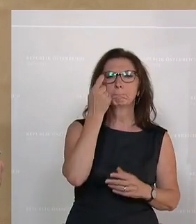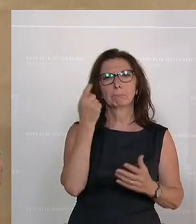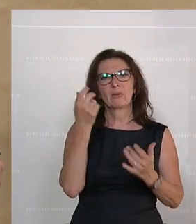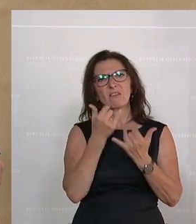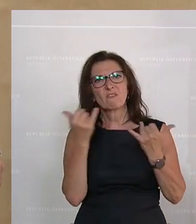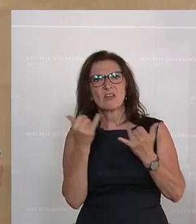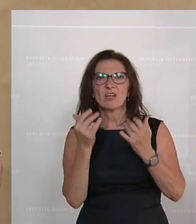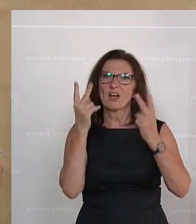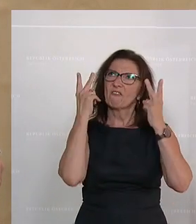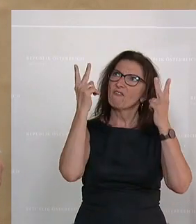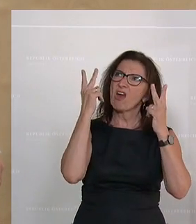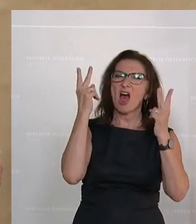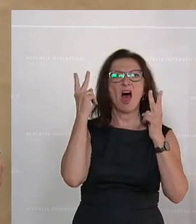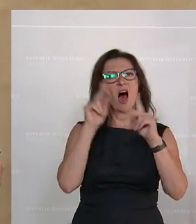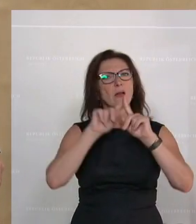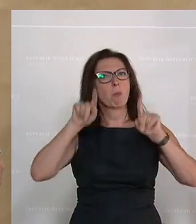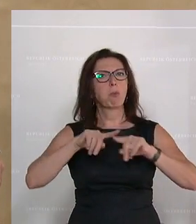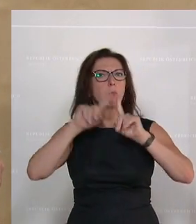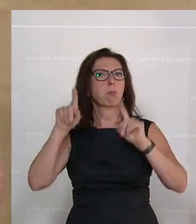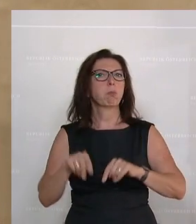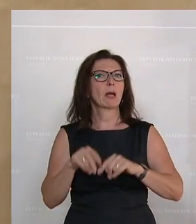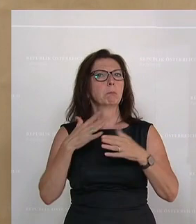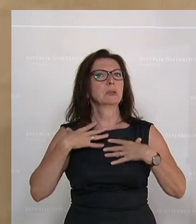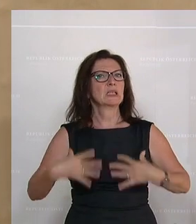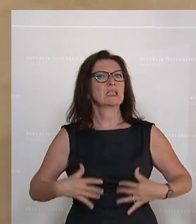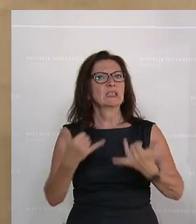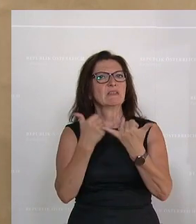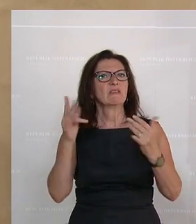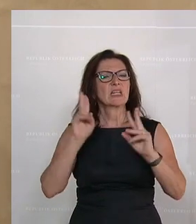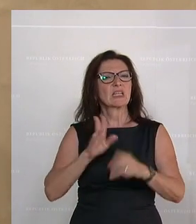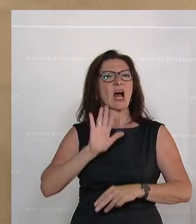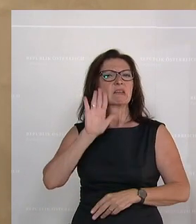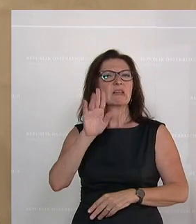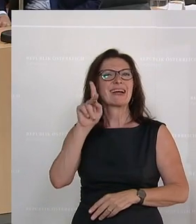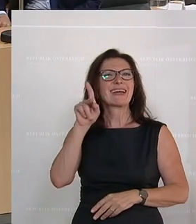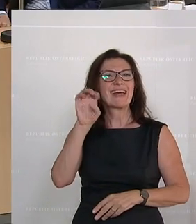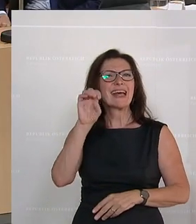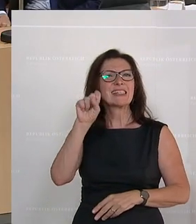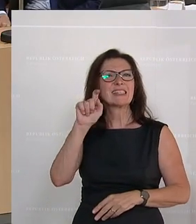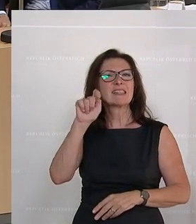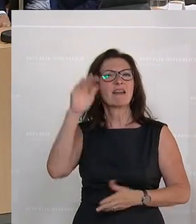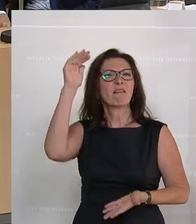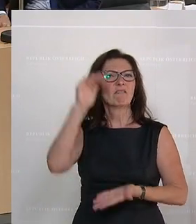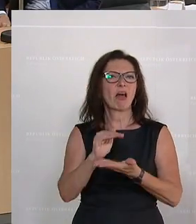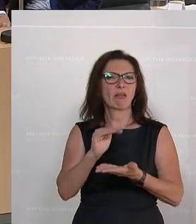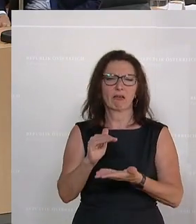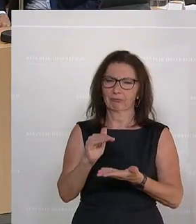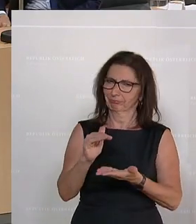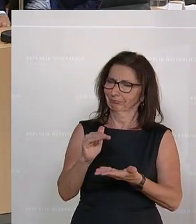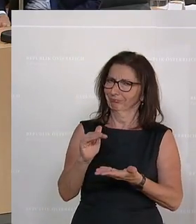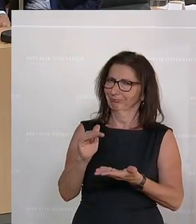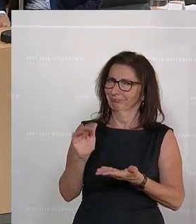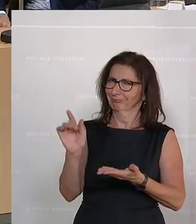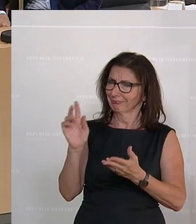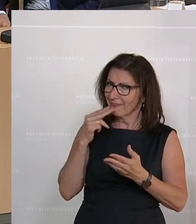papierbasierten dig-s senken weil sie durch das ist jetzt ehrlich ich weiß nicht ob dabei ob sie den pressesprechern oben